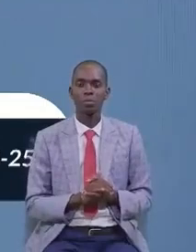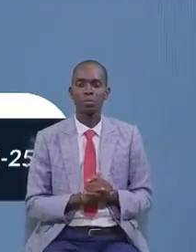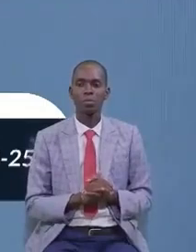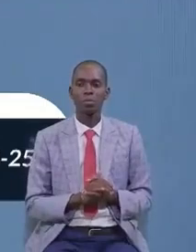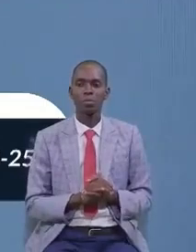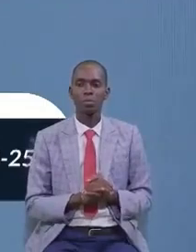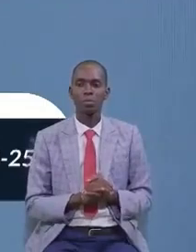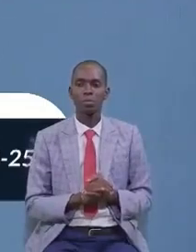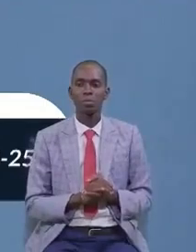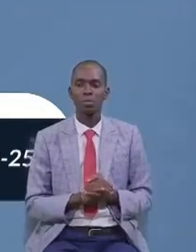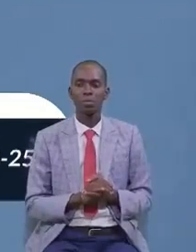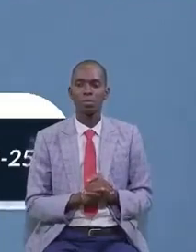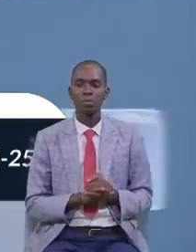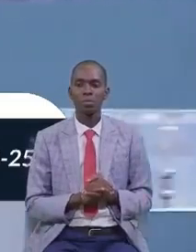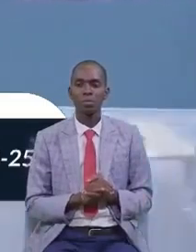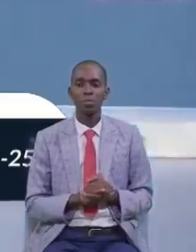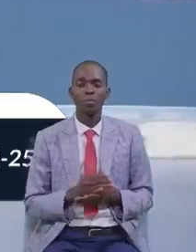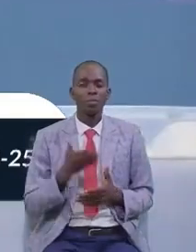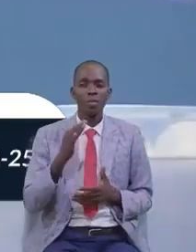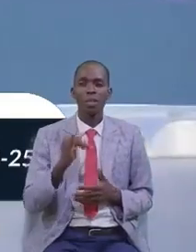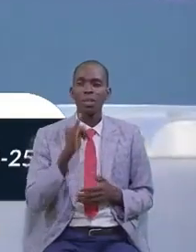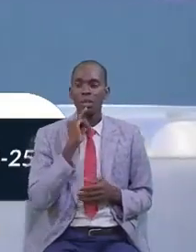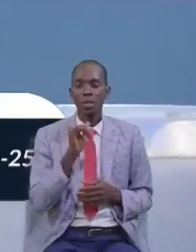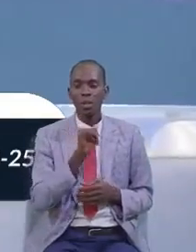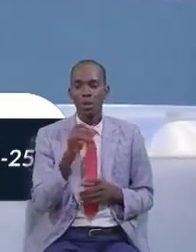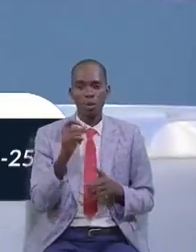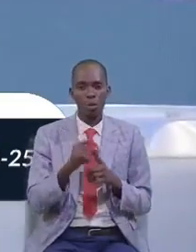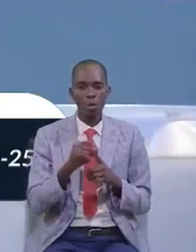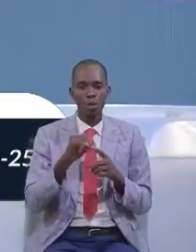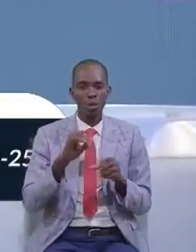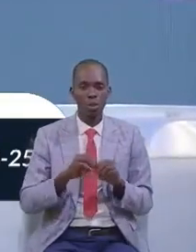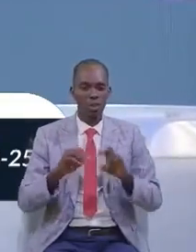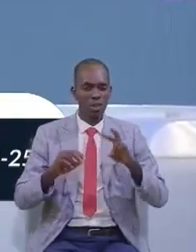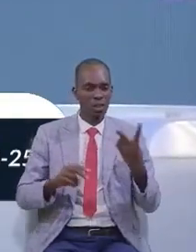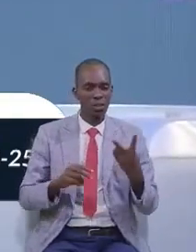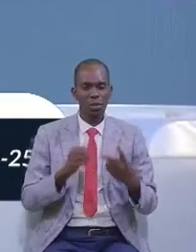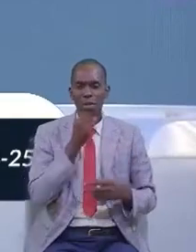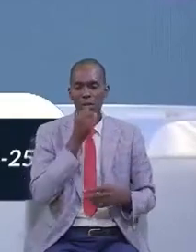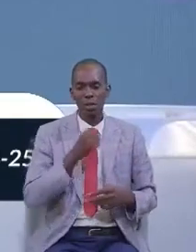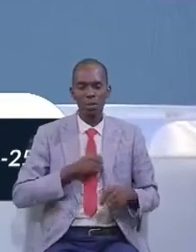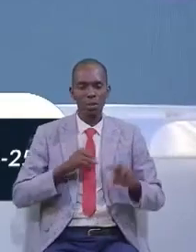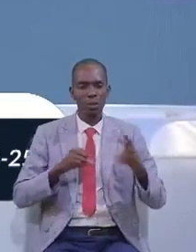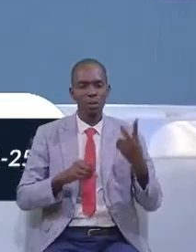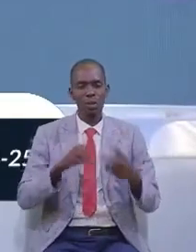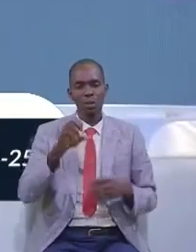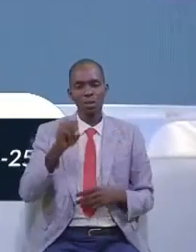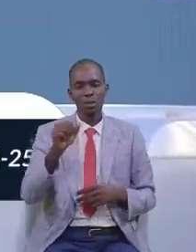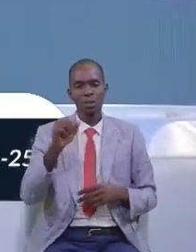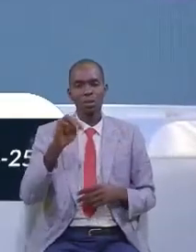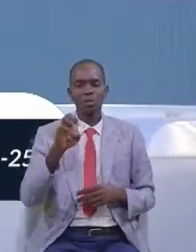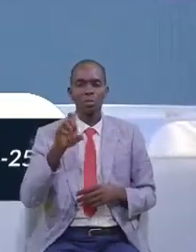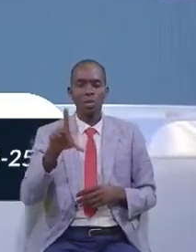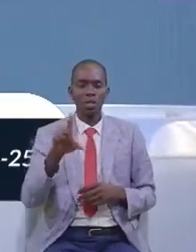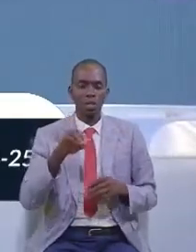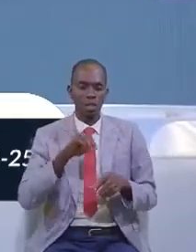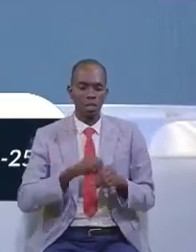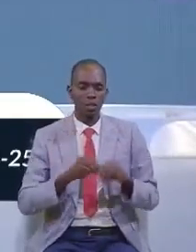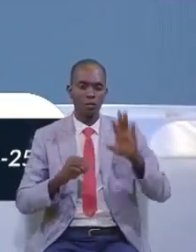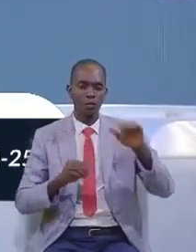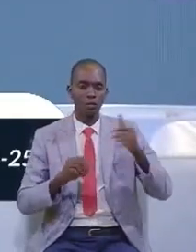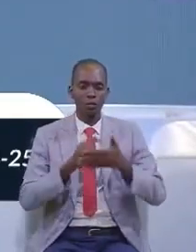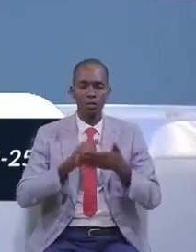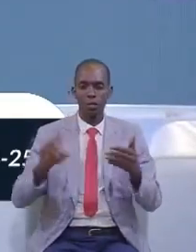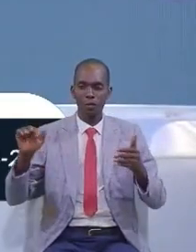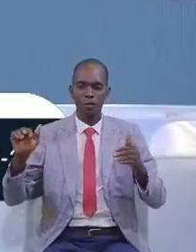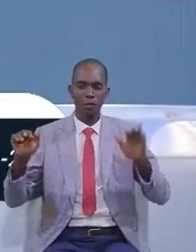లభ్యమవుతుంది. That's a word in 2 Samuel I want you to read. 2 Samuel chapter 15 verse